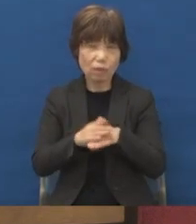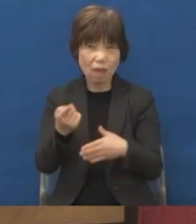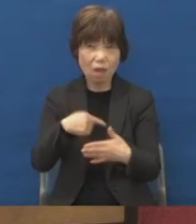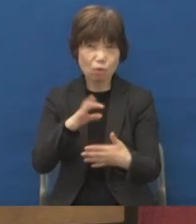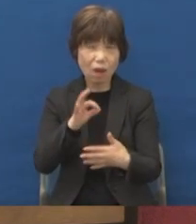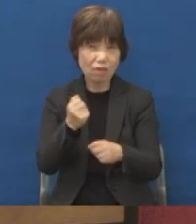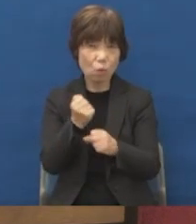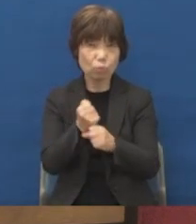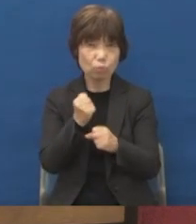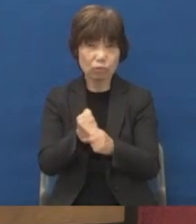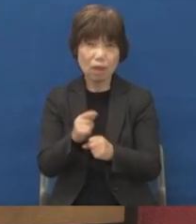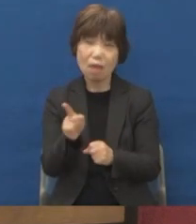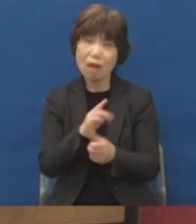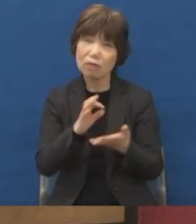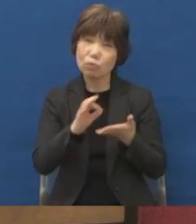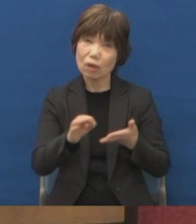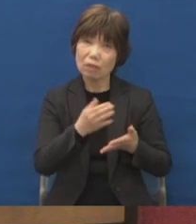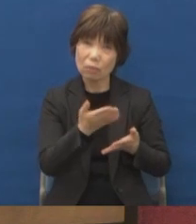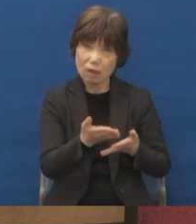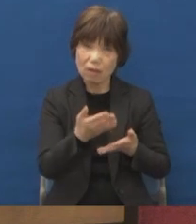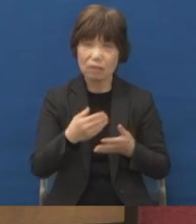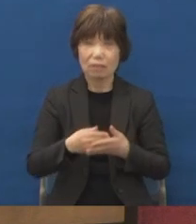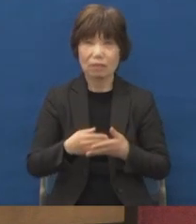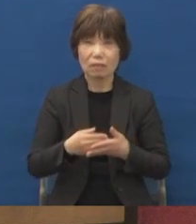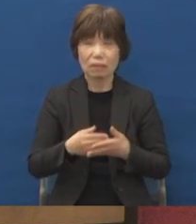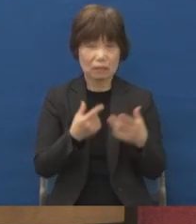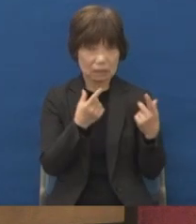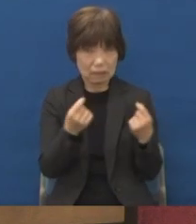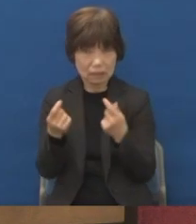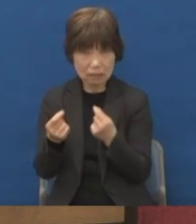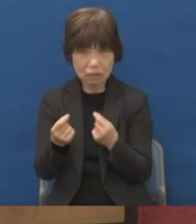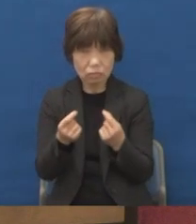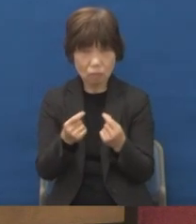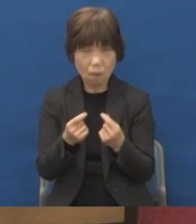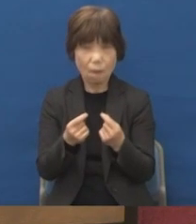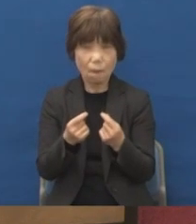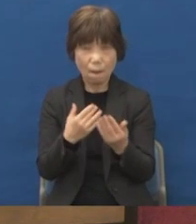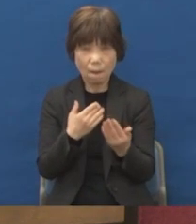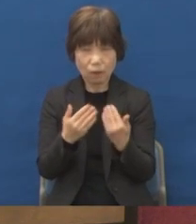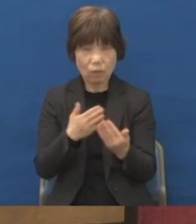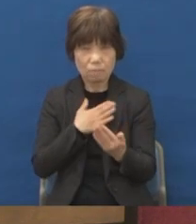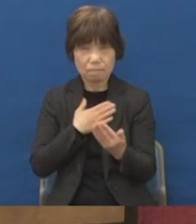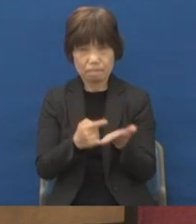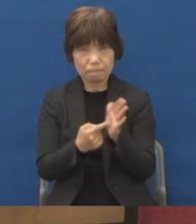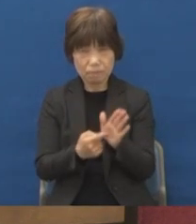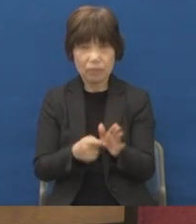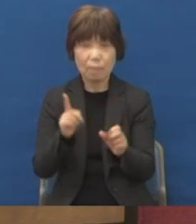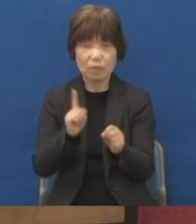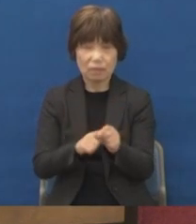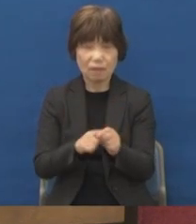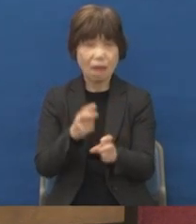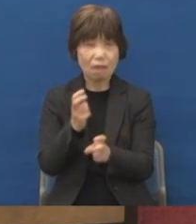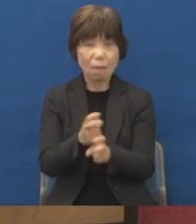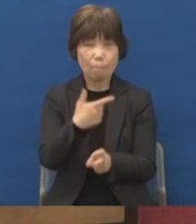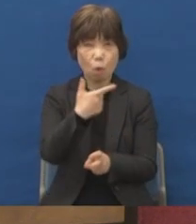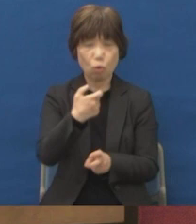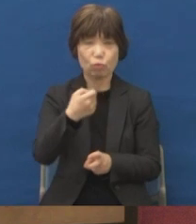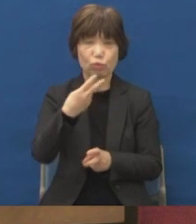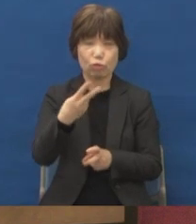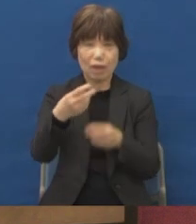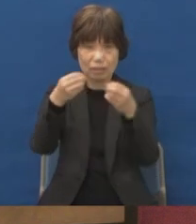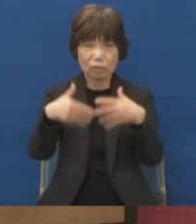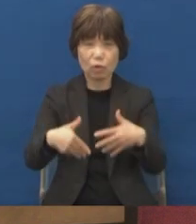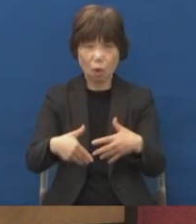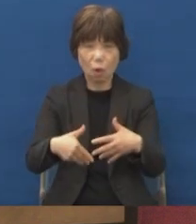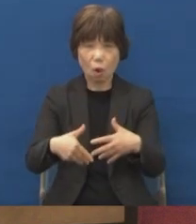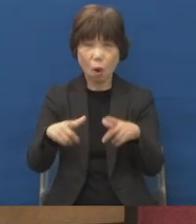り、何に使ったのか徹底解明するには、憲法62条に定められた国政調